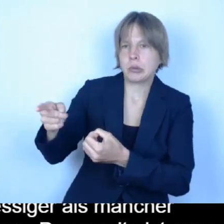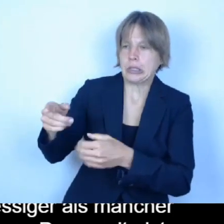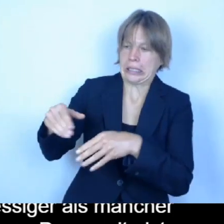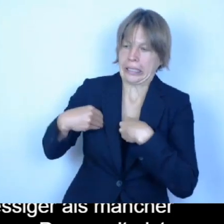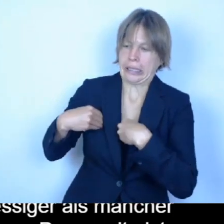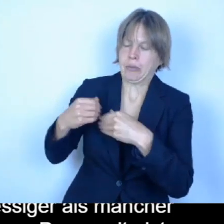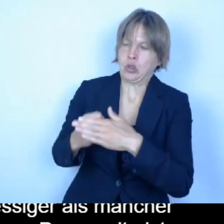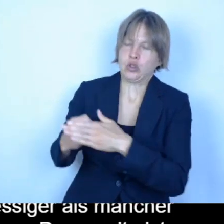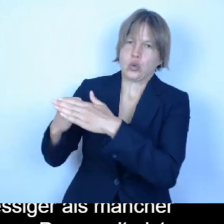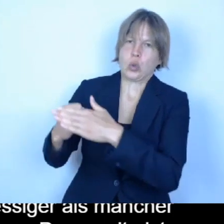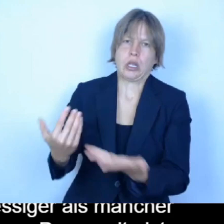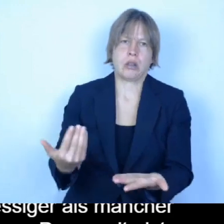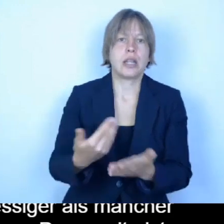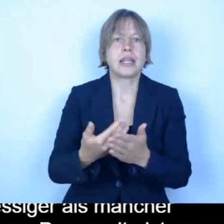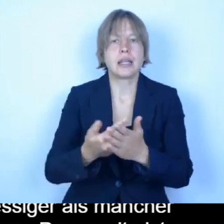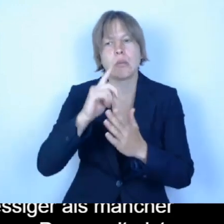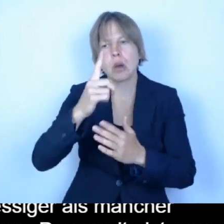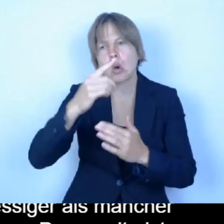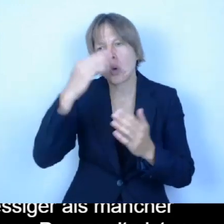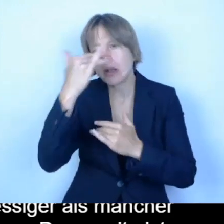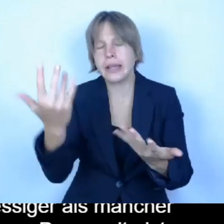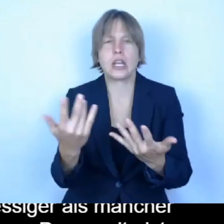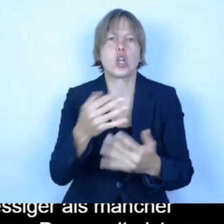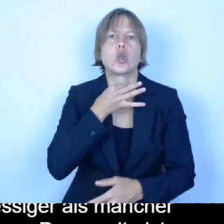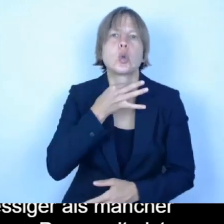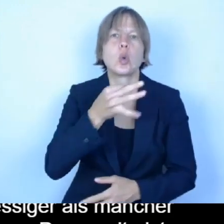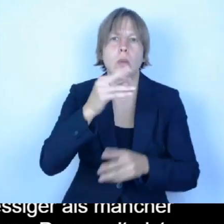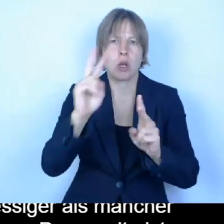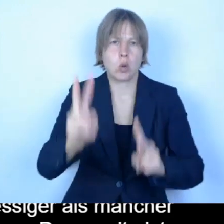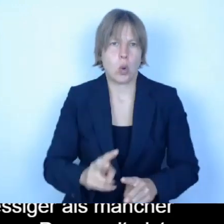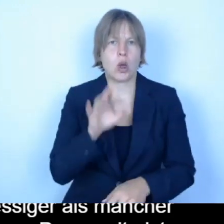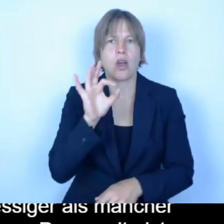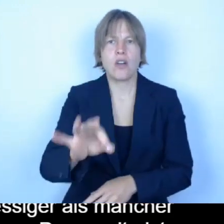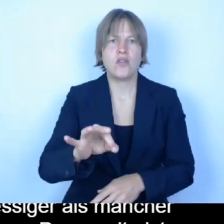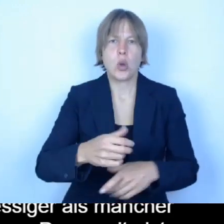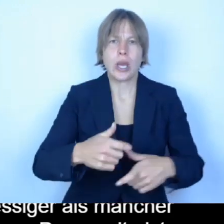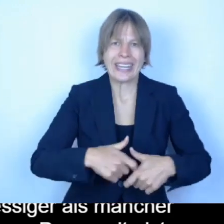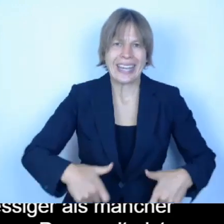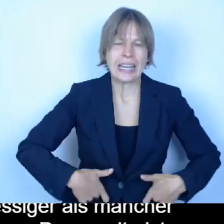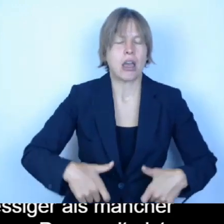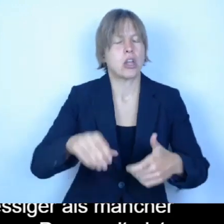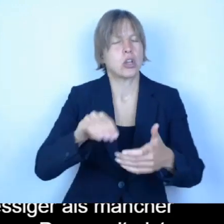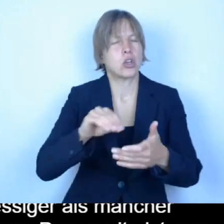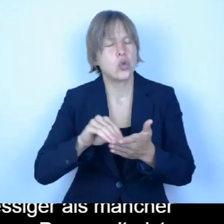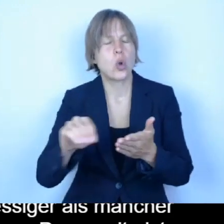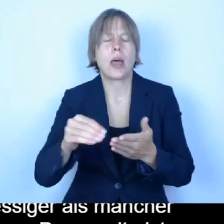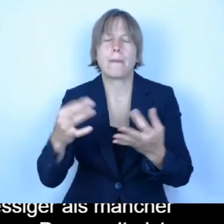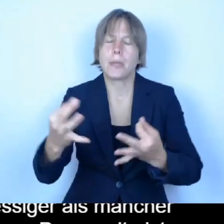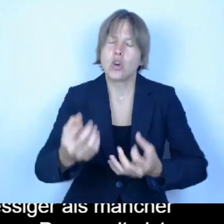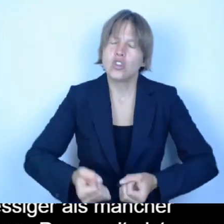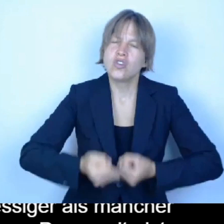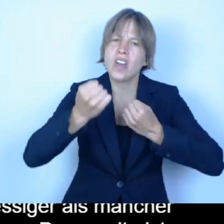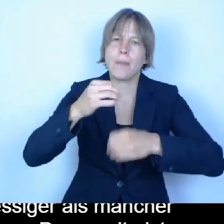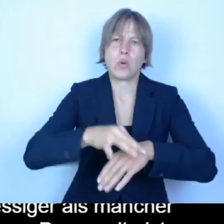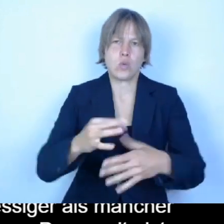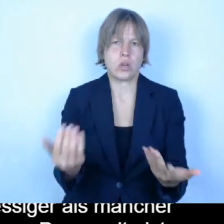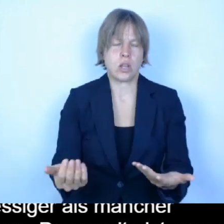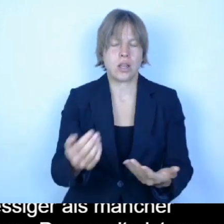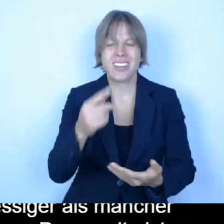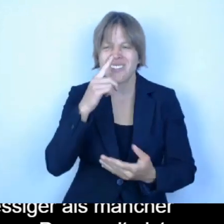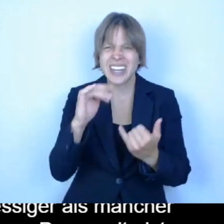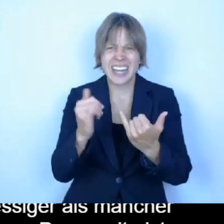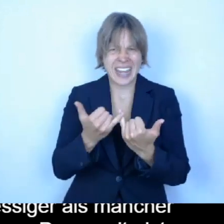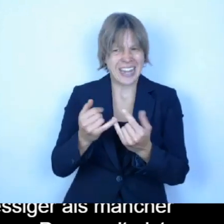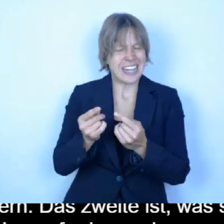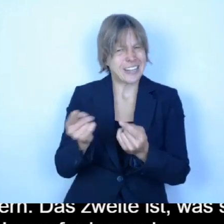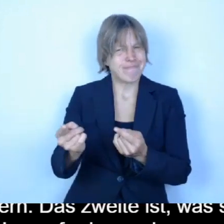gelegt. Also Eltern, wo spürbar ist, dass sie sich aus welchen Gründen auch immer sich schwerer tun, ja, dass da mehr und schneller ist. Dass wir in den